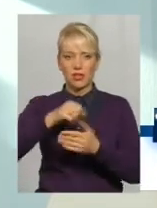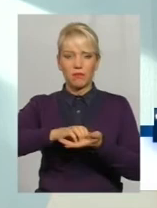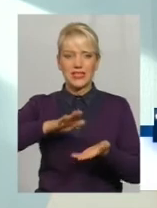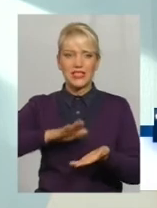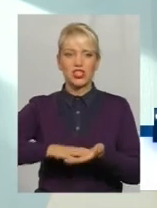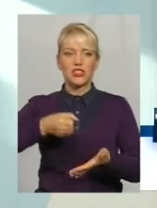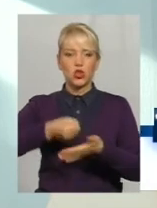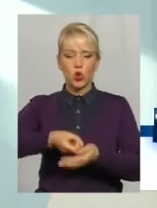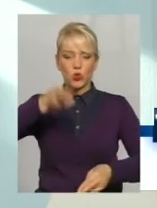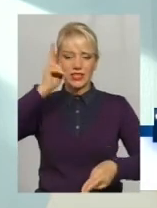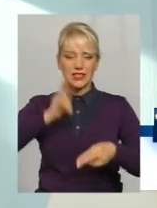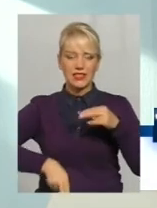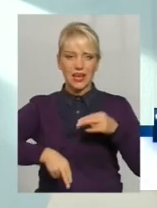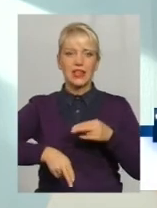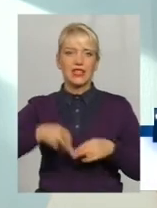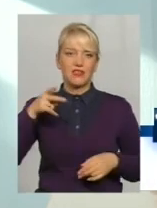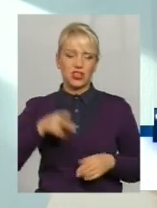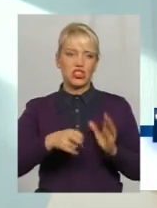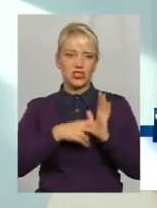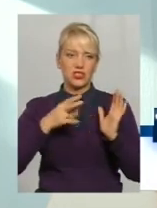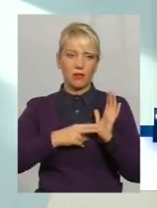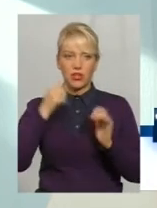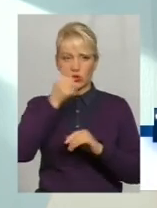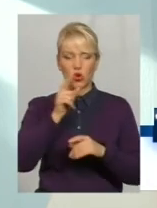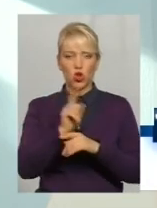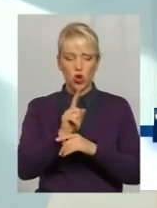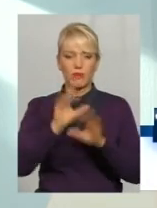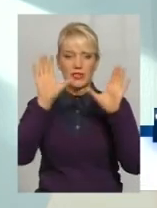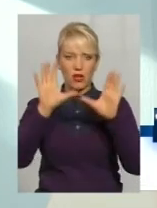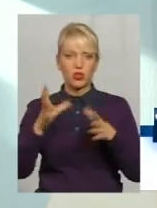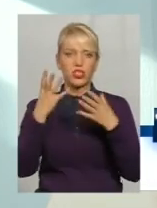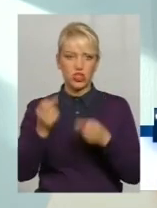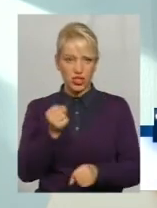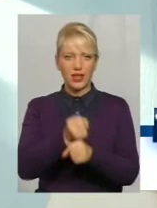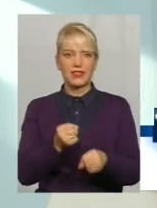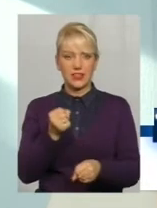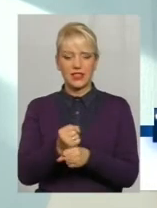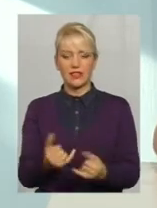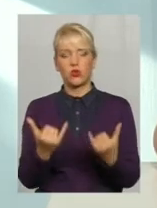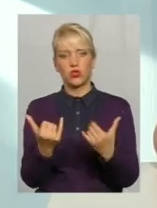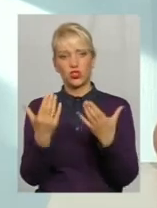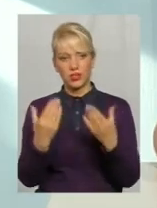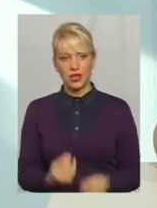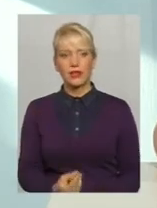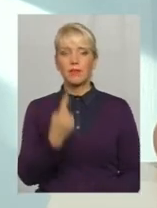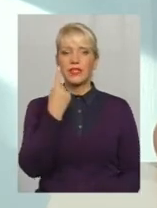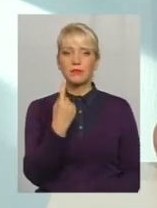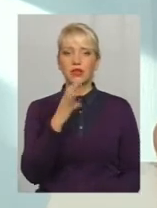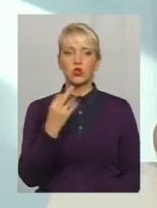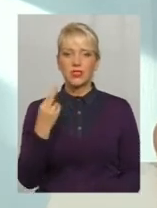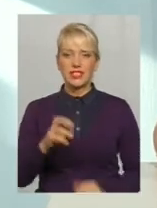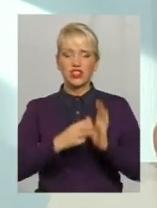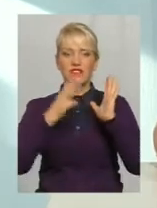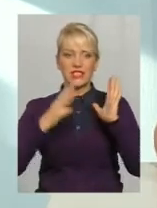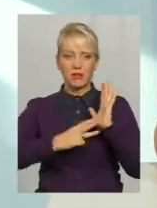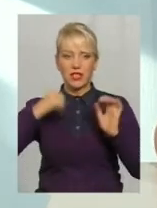до кінця 2017 року. Ще норма законодавча діє на сьогоднішній день. І з 1 січня